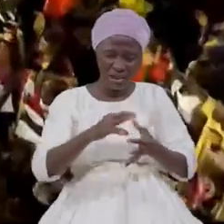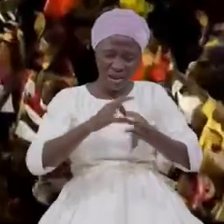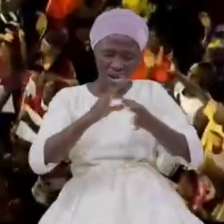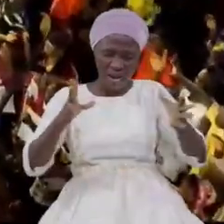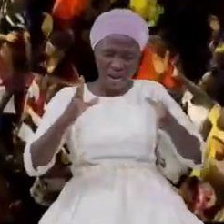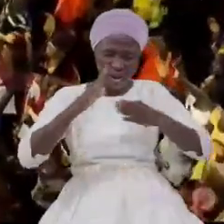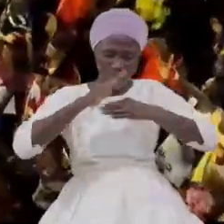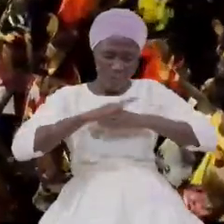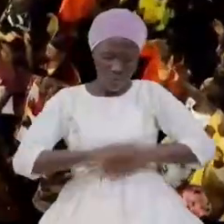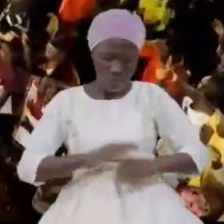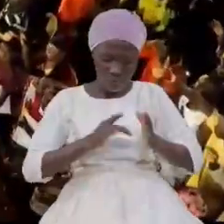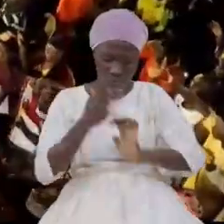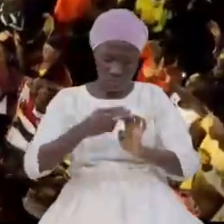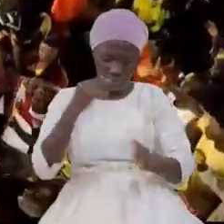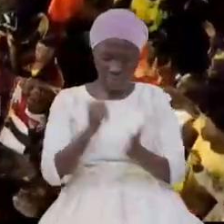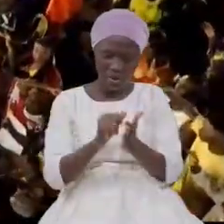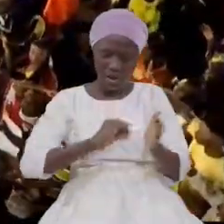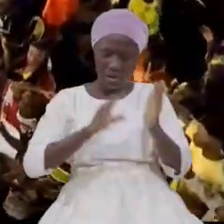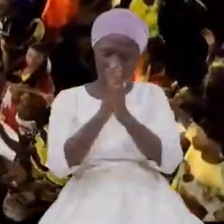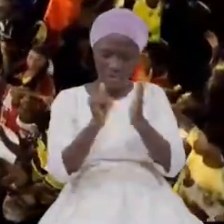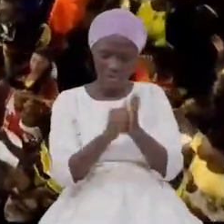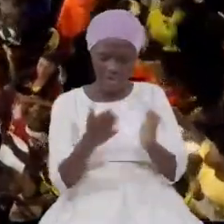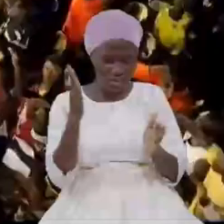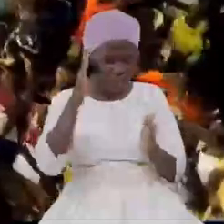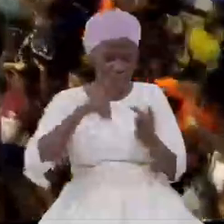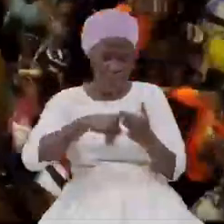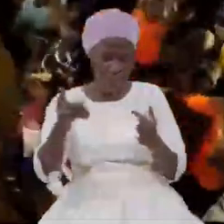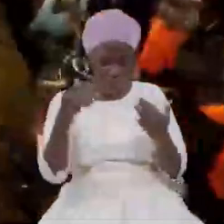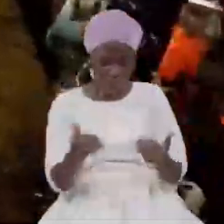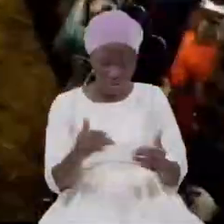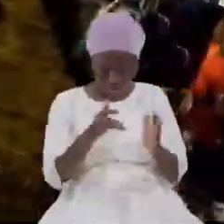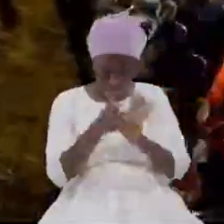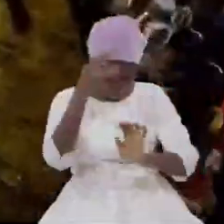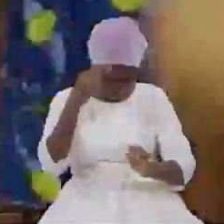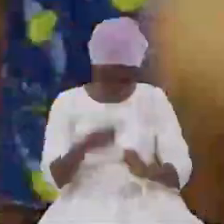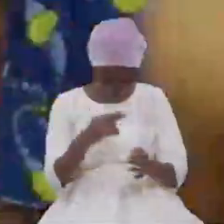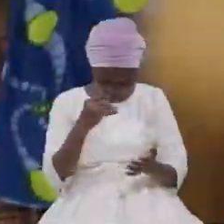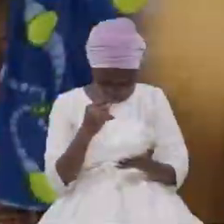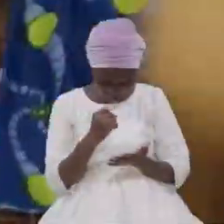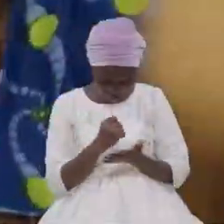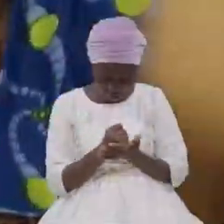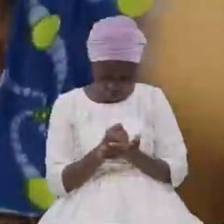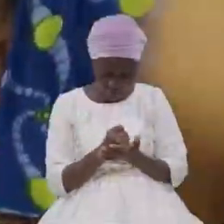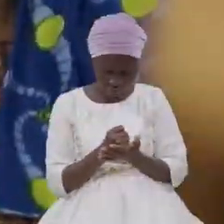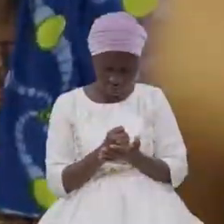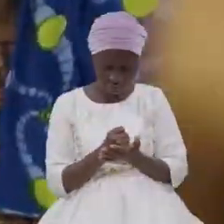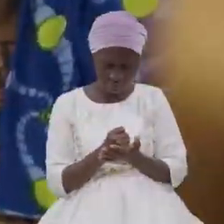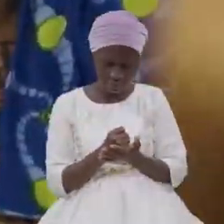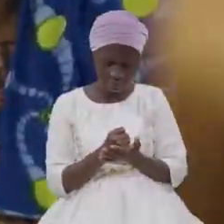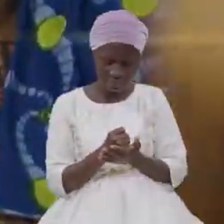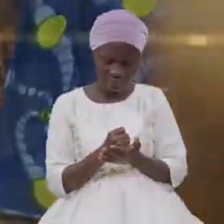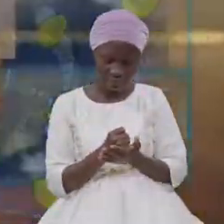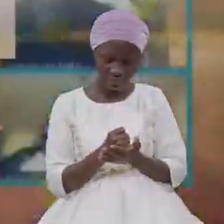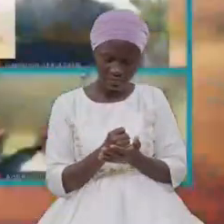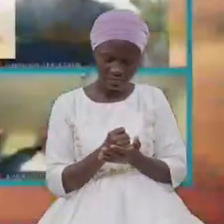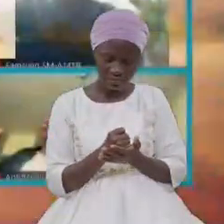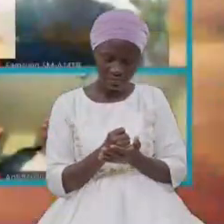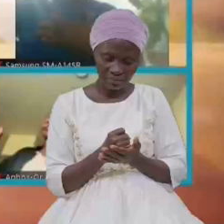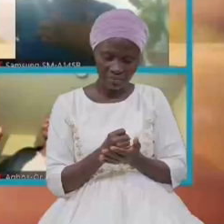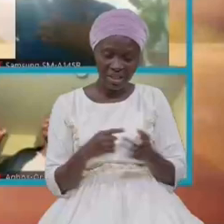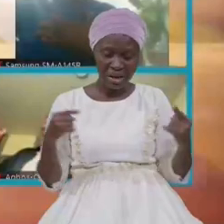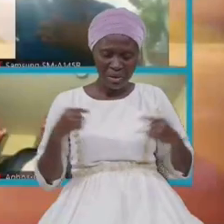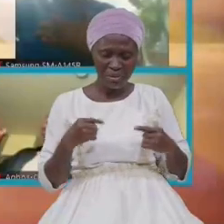soulagement. Je prie que ces choses sortent maintenant au nom de Jésus. Douleur